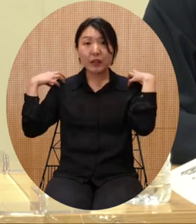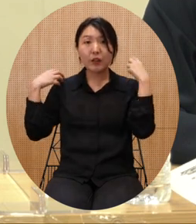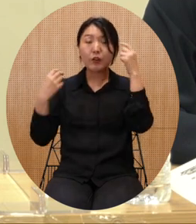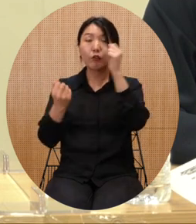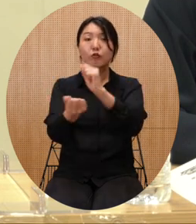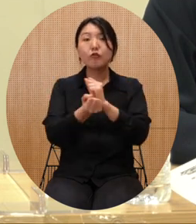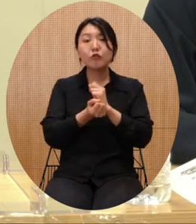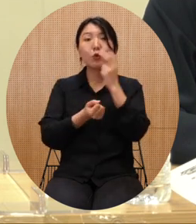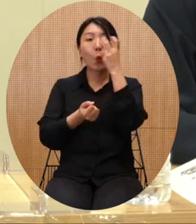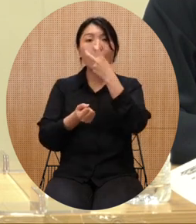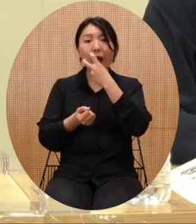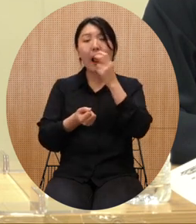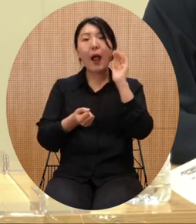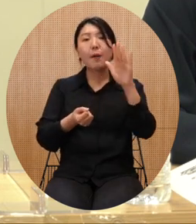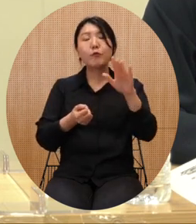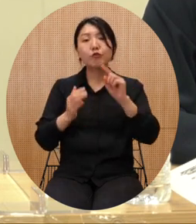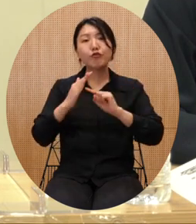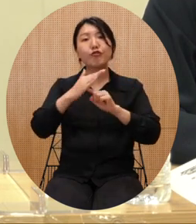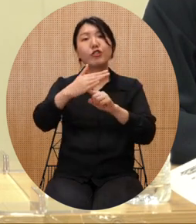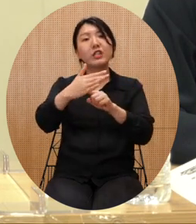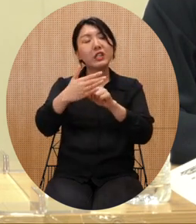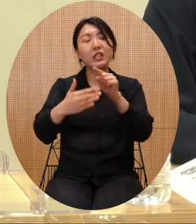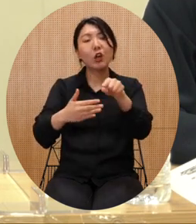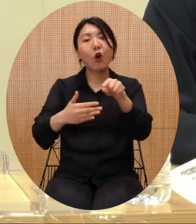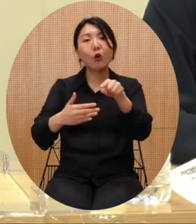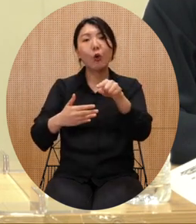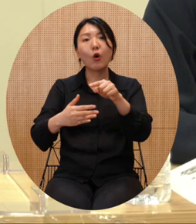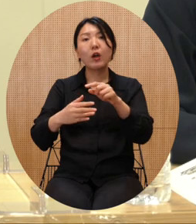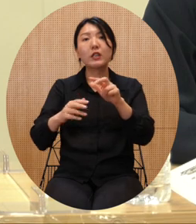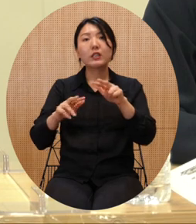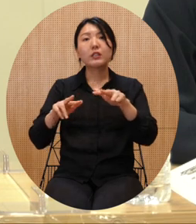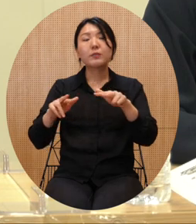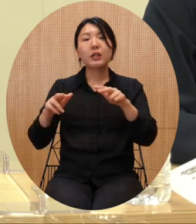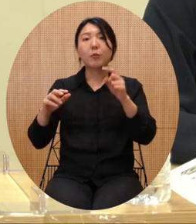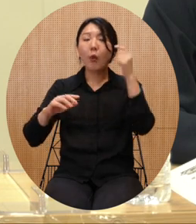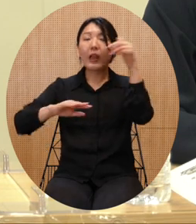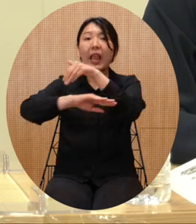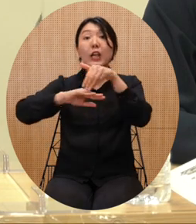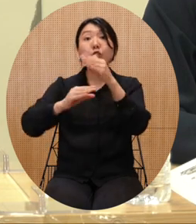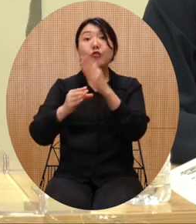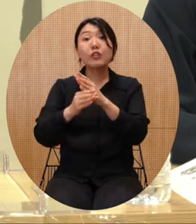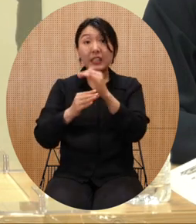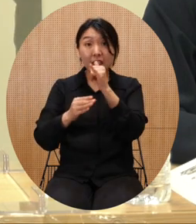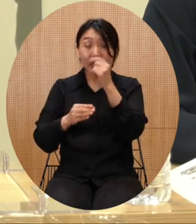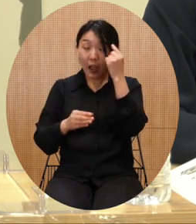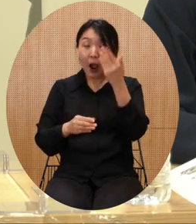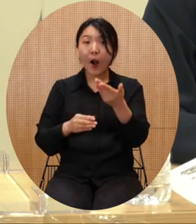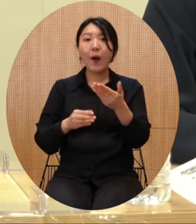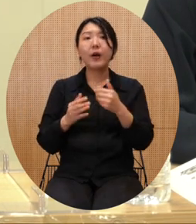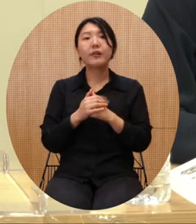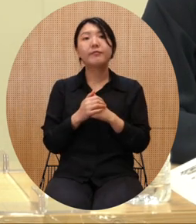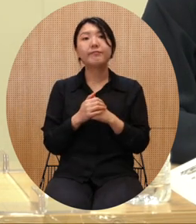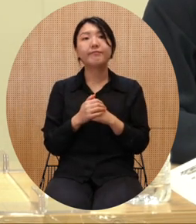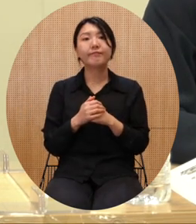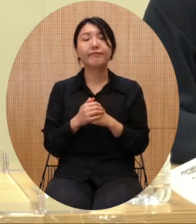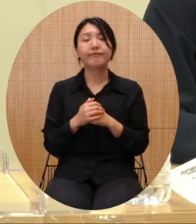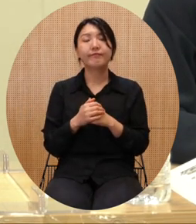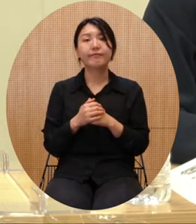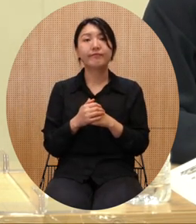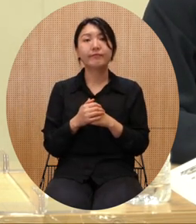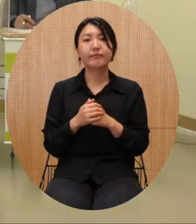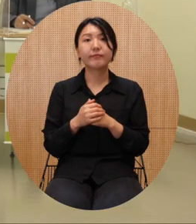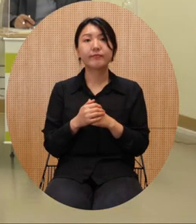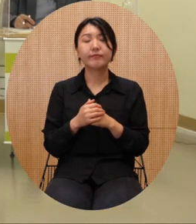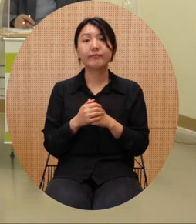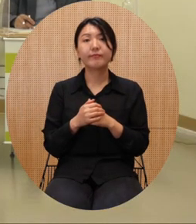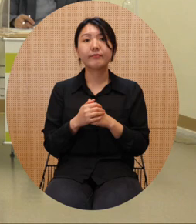실태 조사 혹은 향후 추진 과제로 계획되고 있는 것이 있으신가요? 이 부분은 강민아 박사님께서도 답변을 해주셔야 될 것 같습니다.